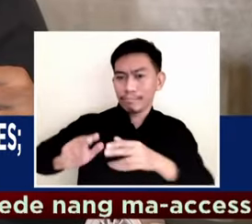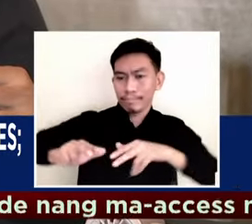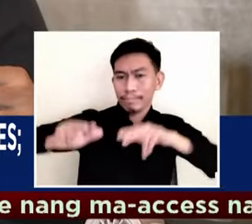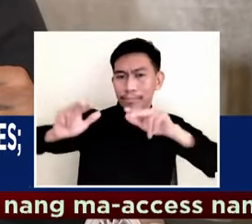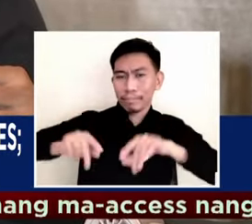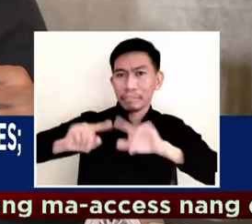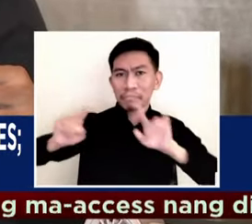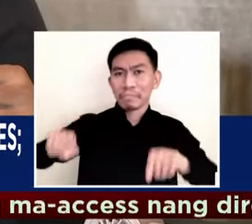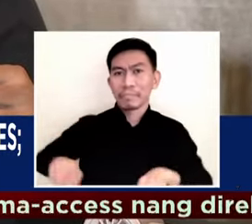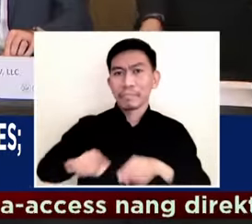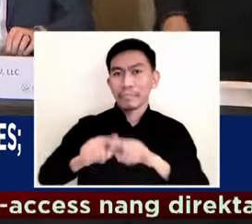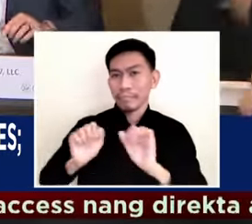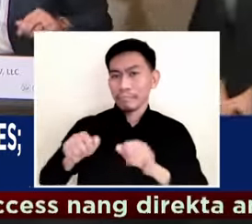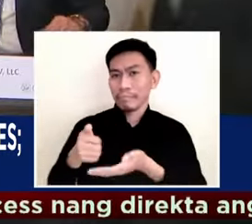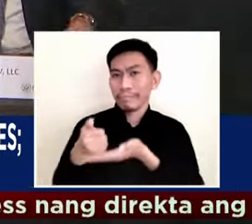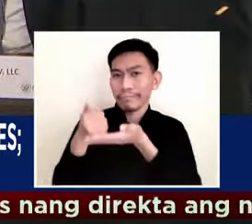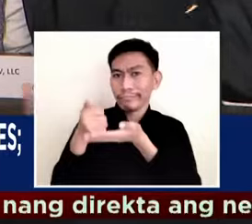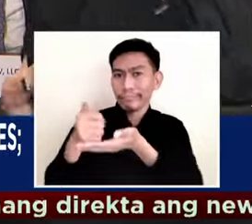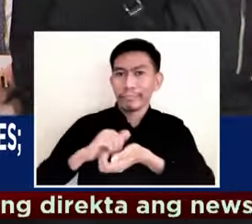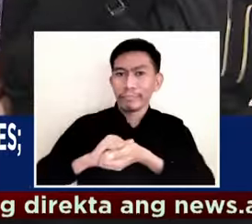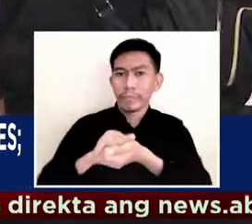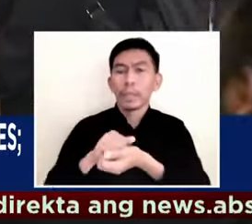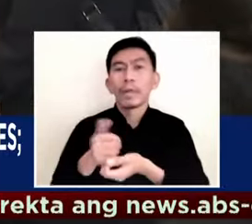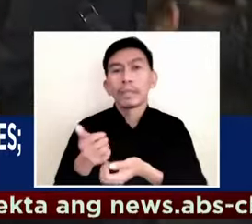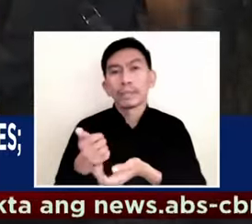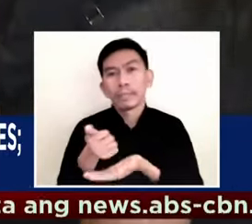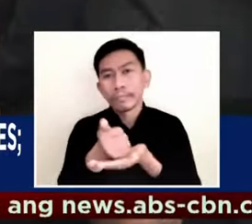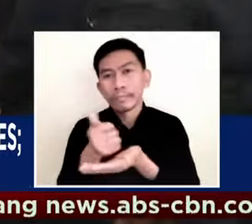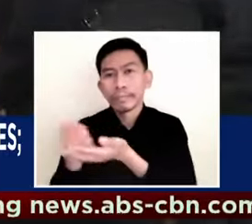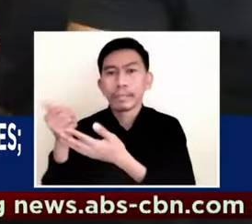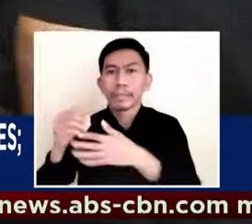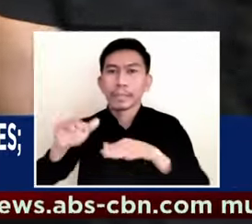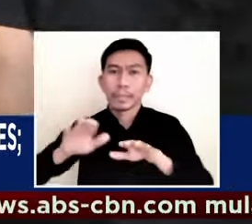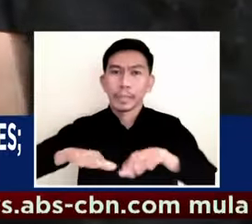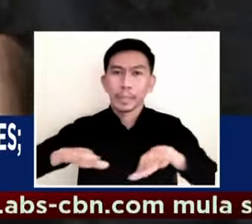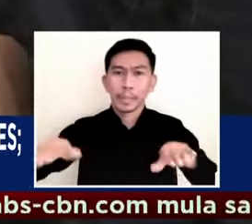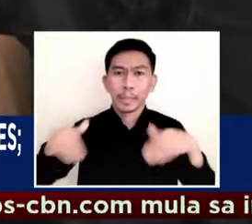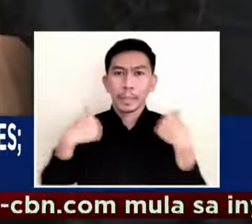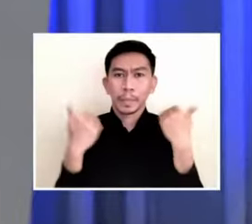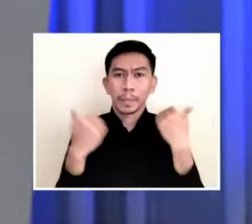sa kabataang Pinoy. Jackie Pascual, ABS-CBN News.